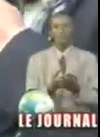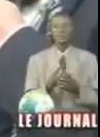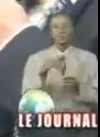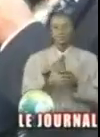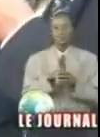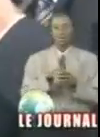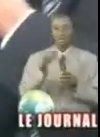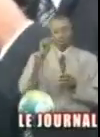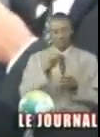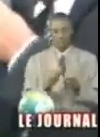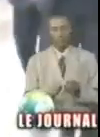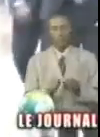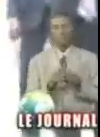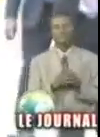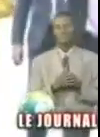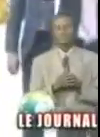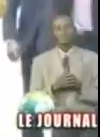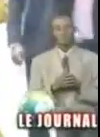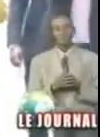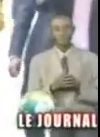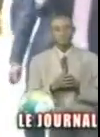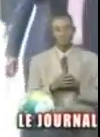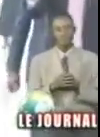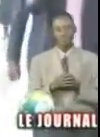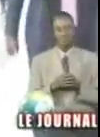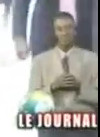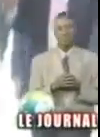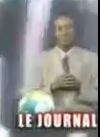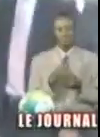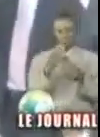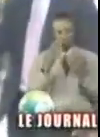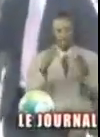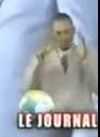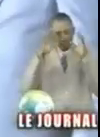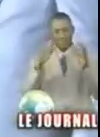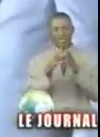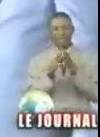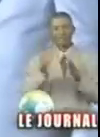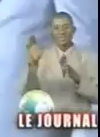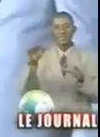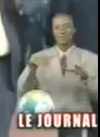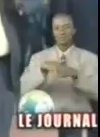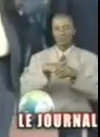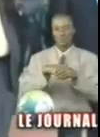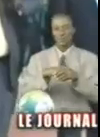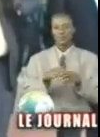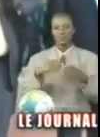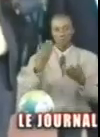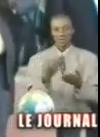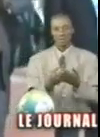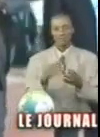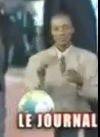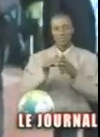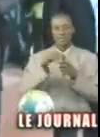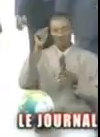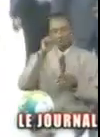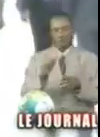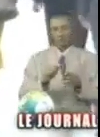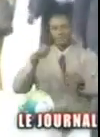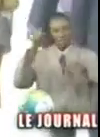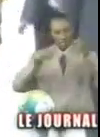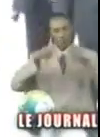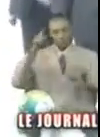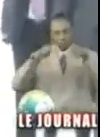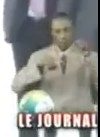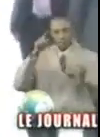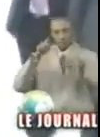a effectué le déplacement de l'Afrique du Sud en compagnie de la première dame, Marie-Olive Lembe Kabila. Sous la pluie, le